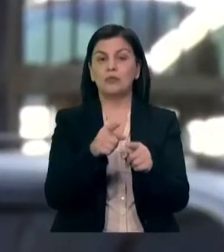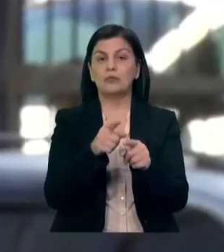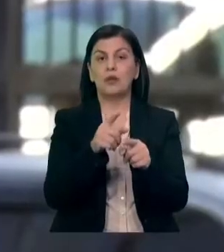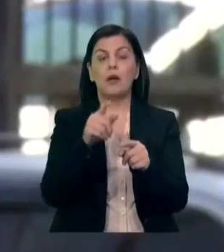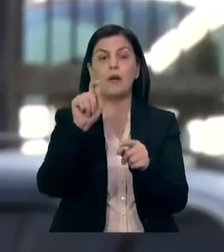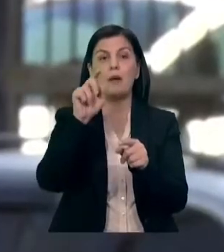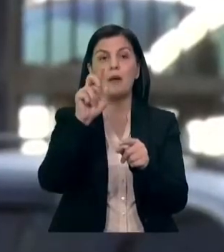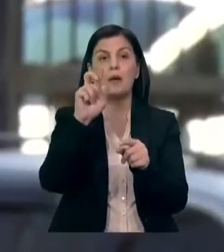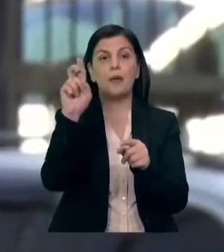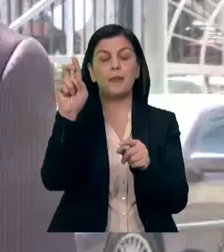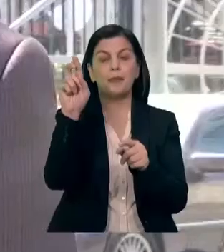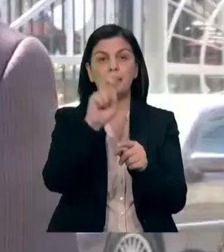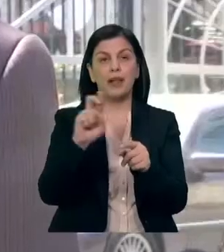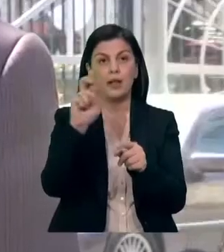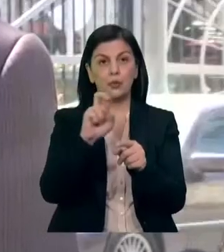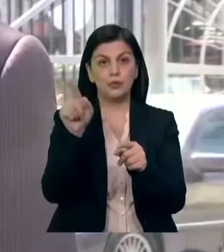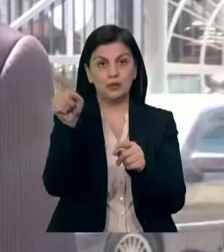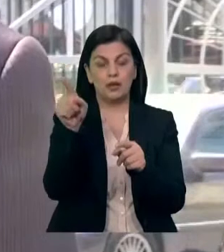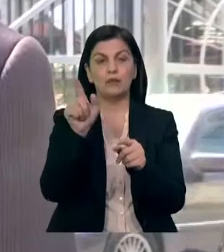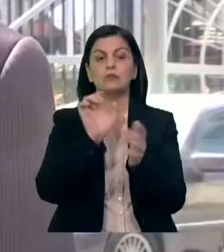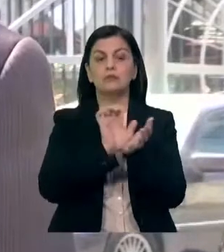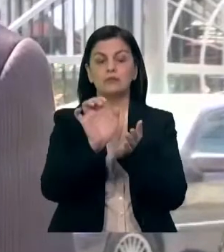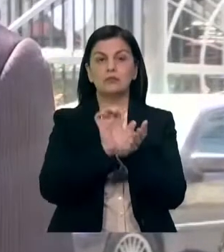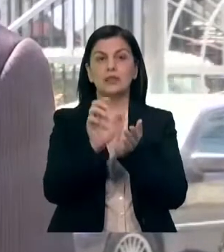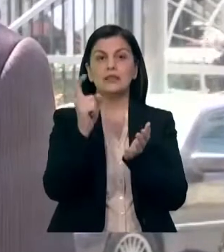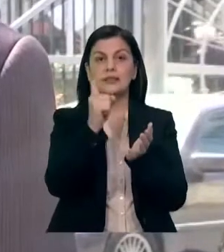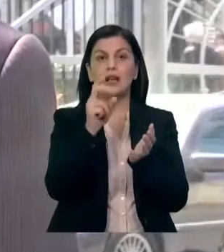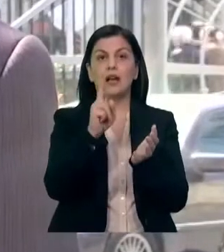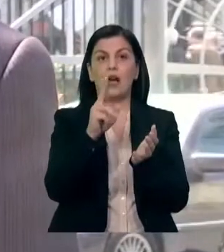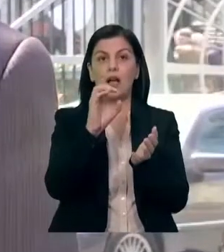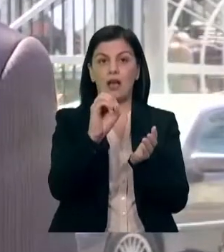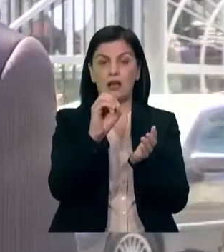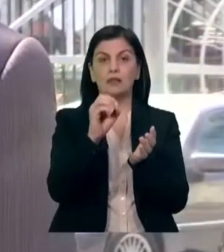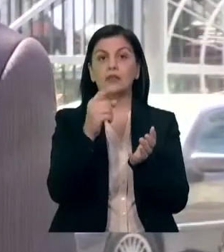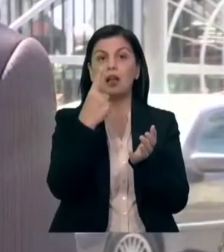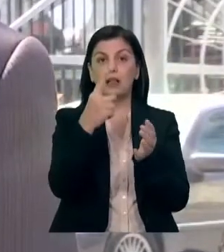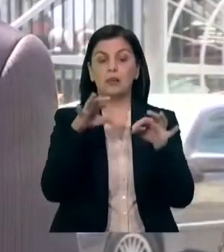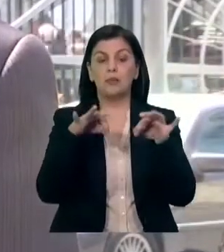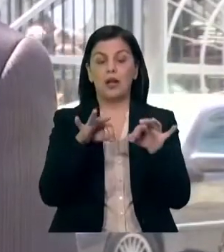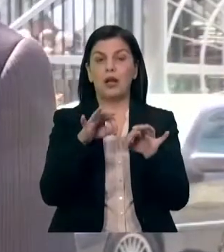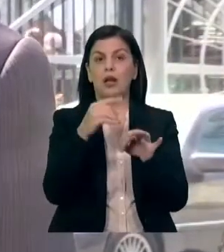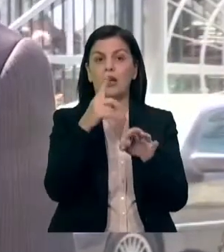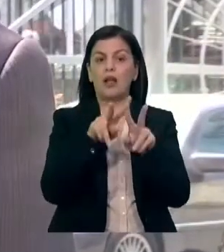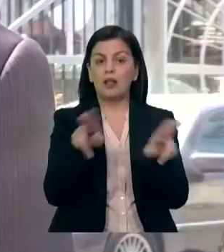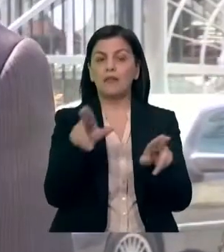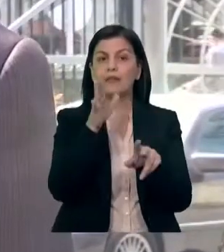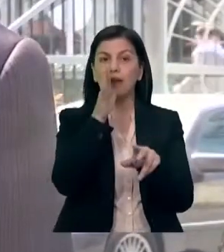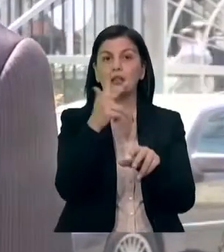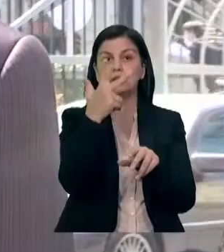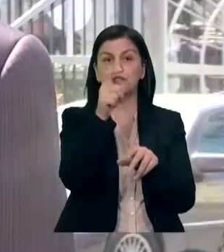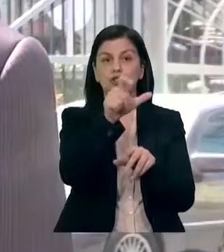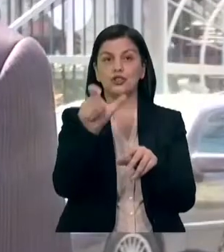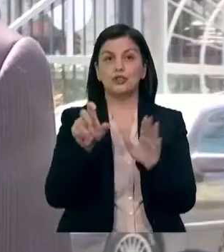Belarusiyada istehsalınan MZKT maşınlarının üzərində quraşdırılır. Bir maşın eyni anda 3 nəfər